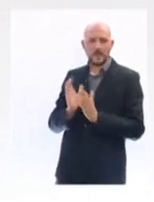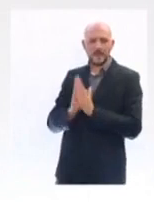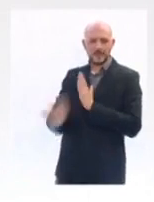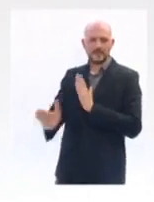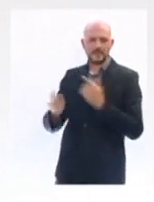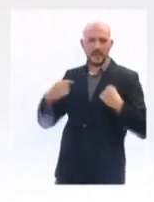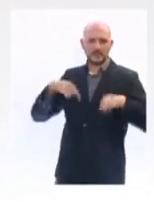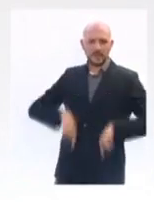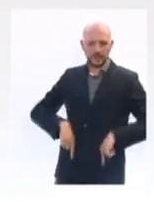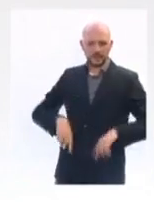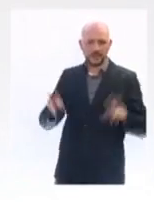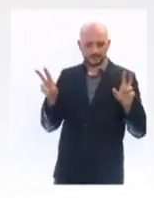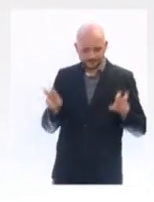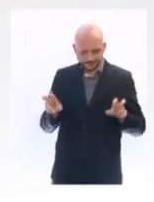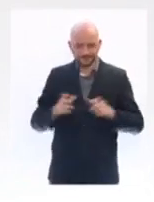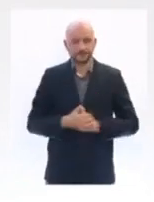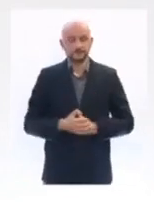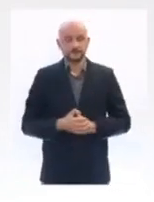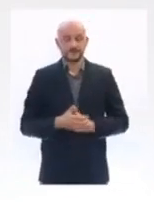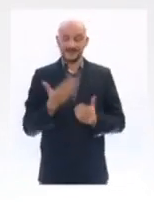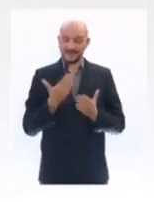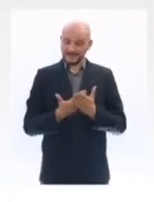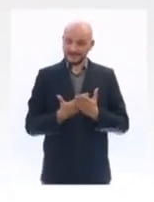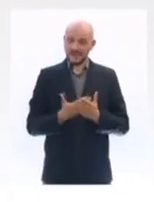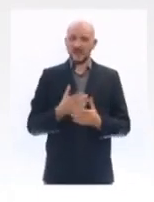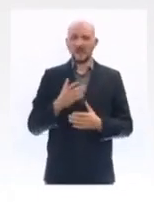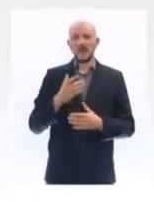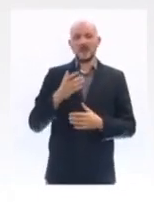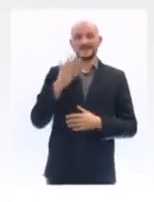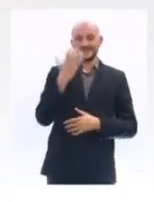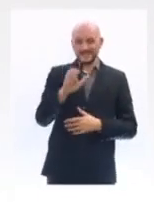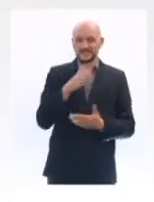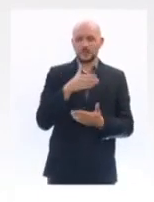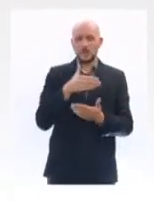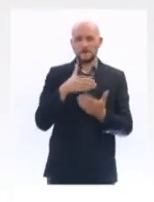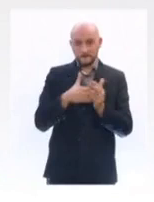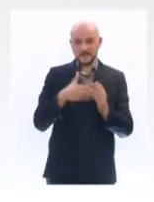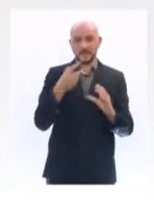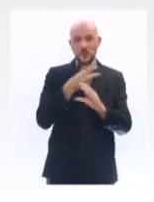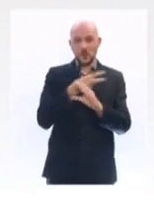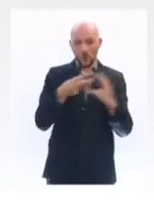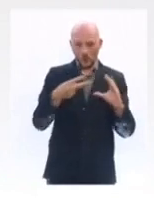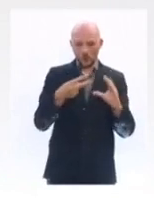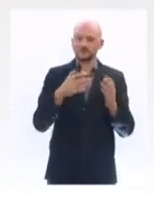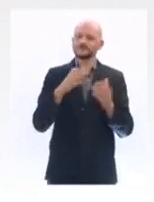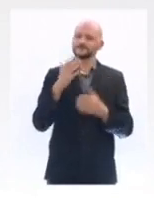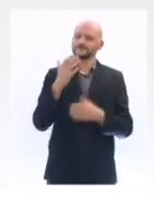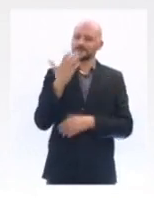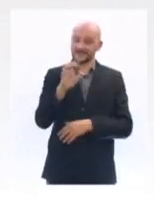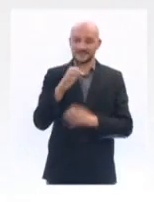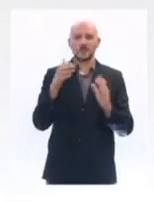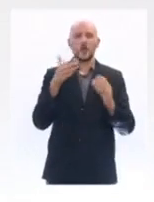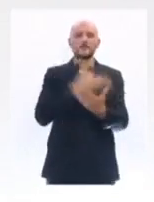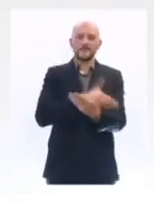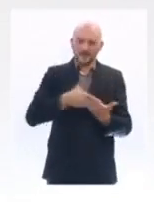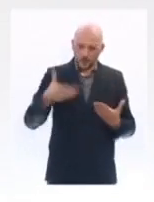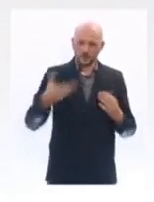remboursables plafonnées à 3 mois de chiffre d'affaires. Vous voyez qu'avec ces nouveaux prêts directs de l'État, il n'y a plus aucune